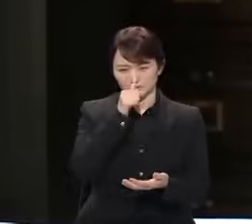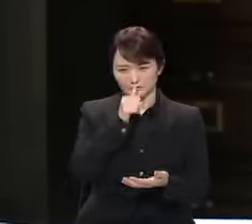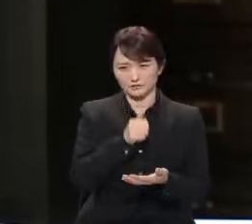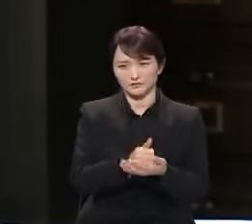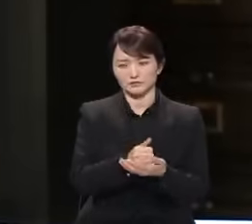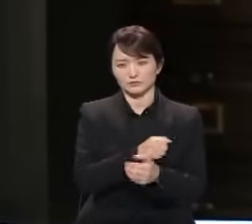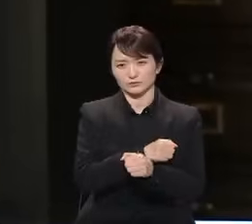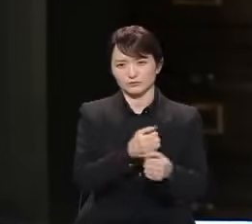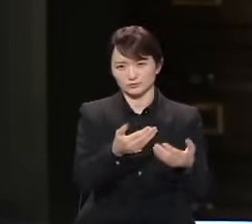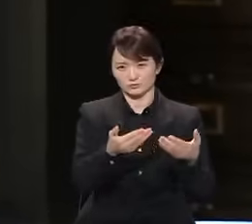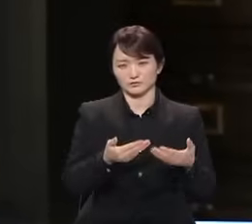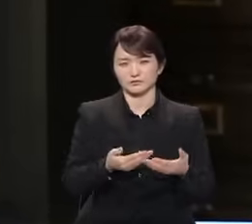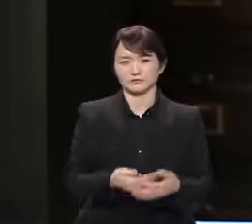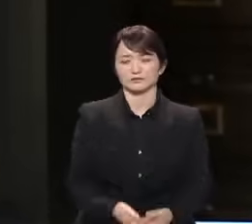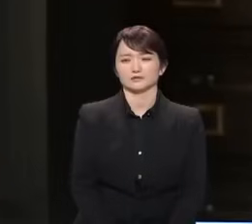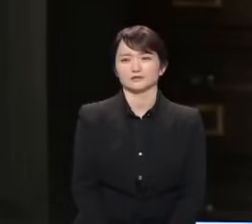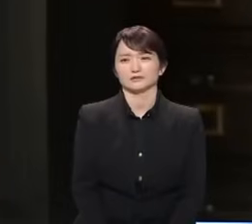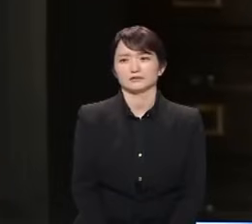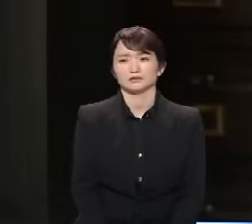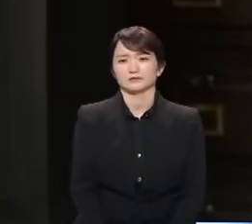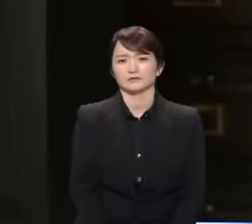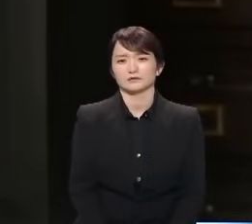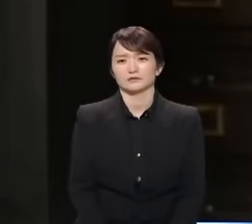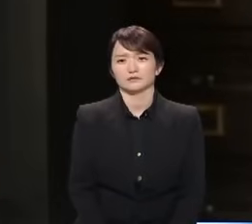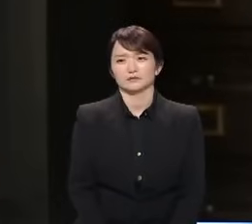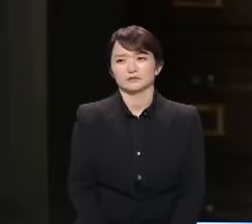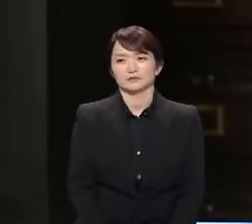자 생각해 보세요. 이 저희가